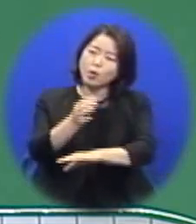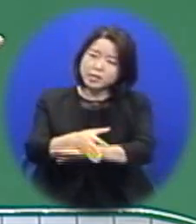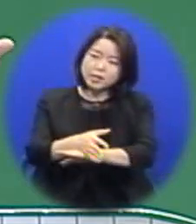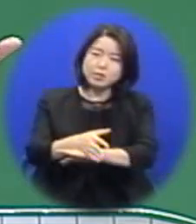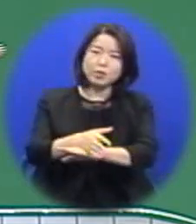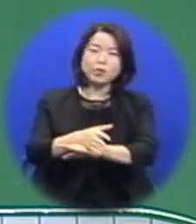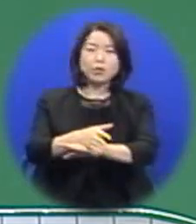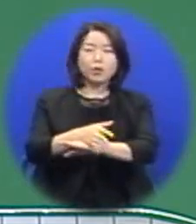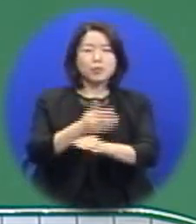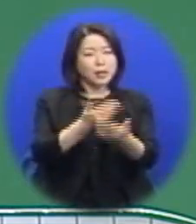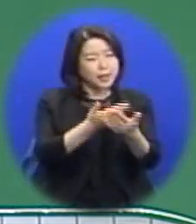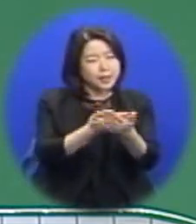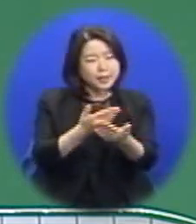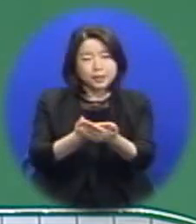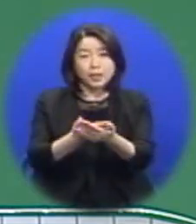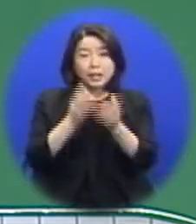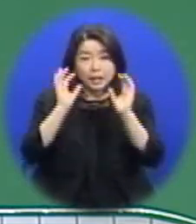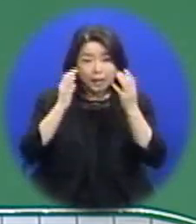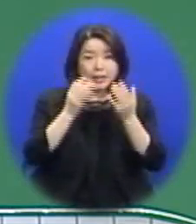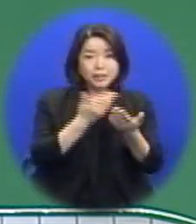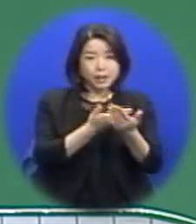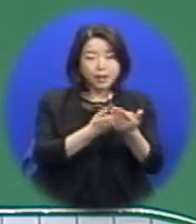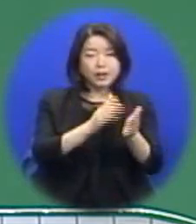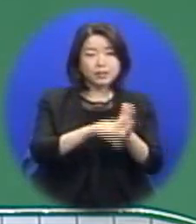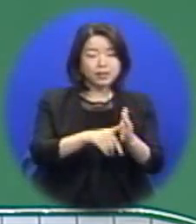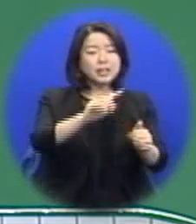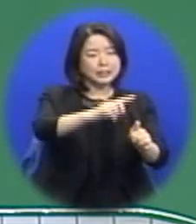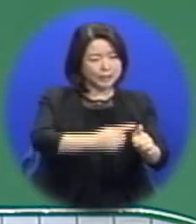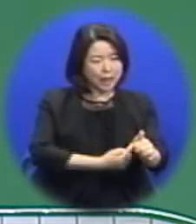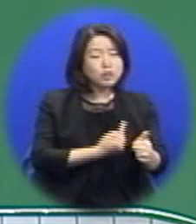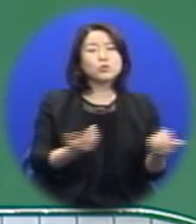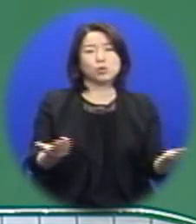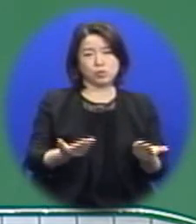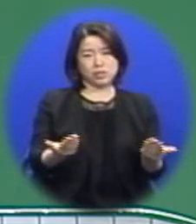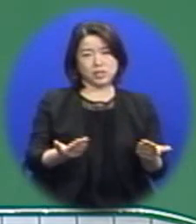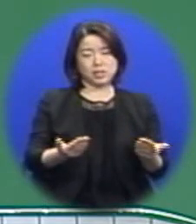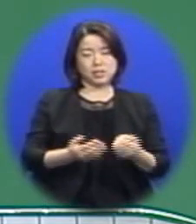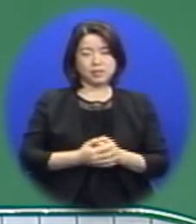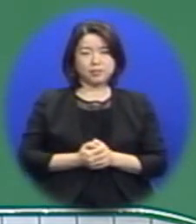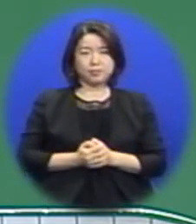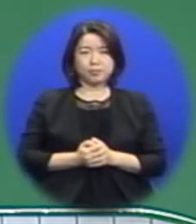이렇게 요구하는 것은 그건 아주 자연스러운 일입니다.